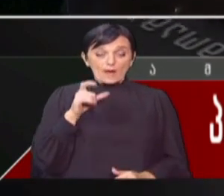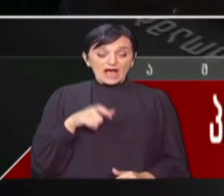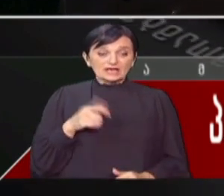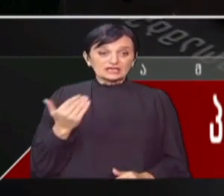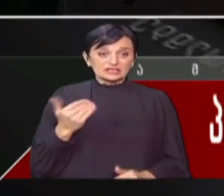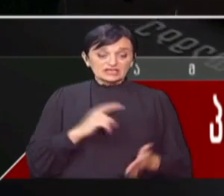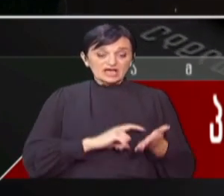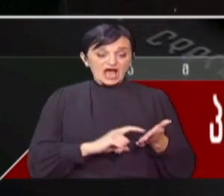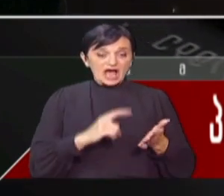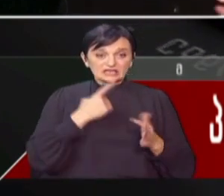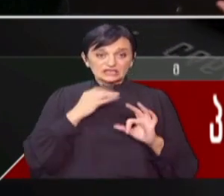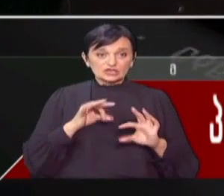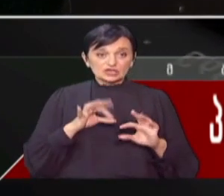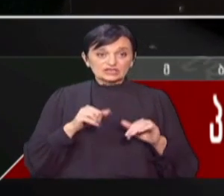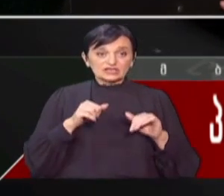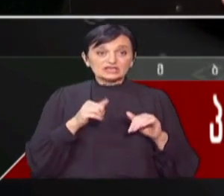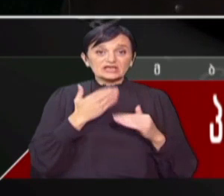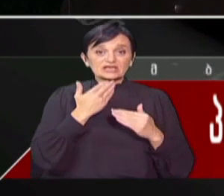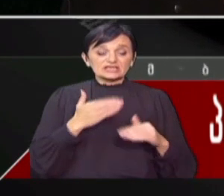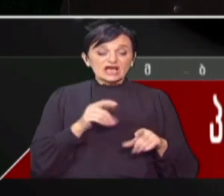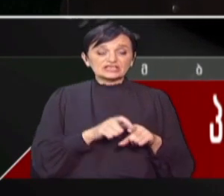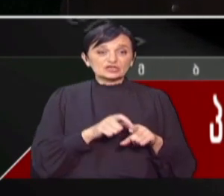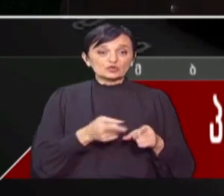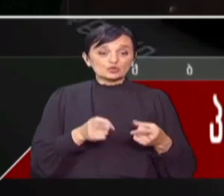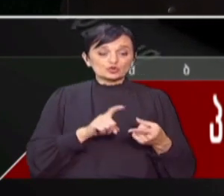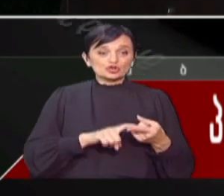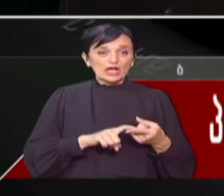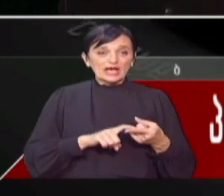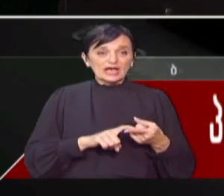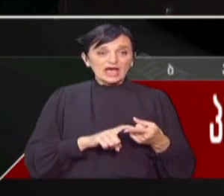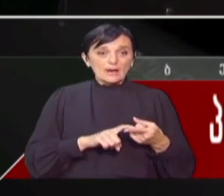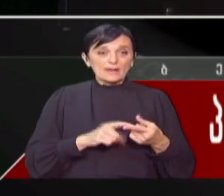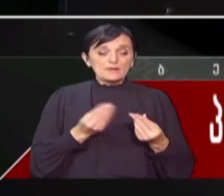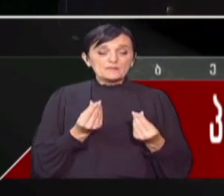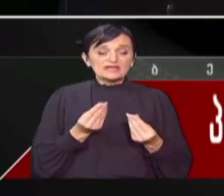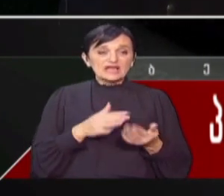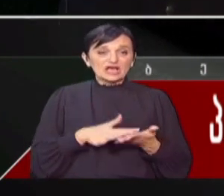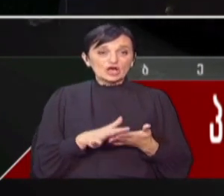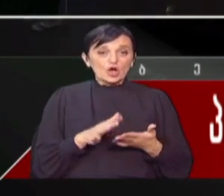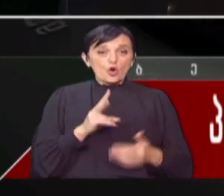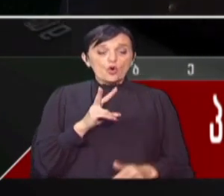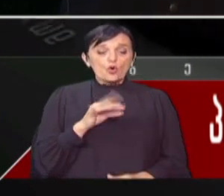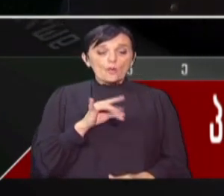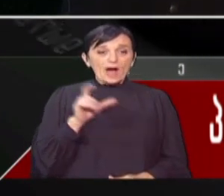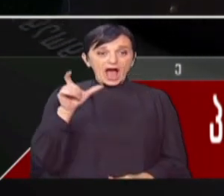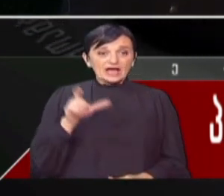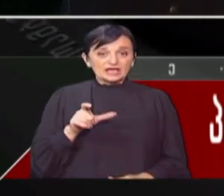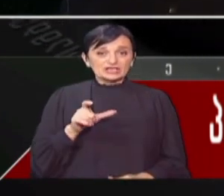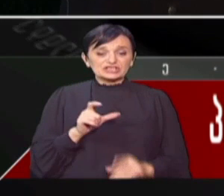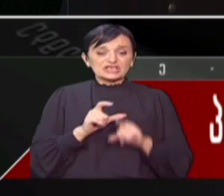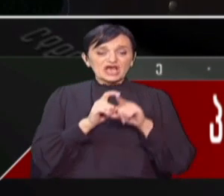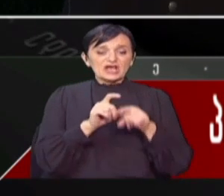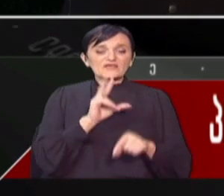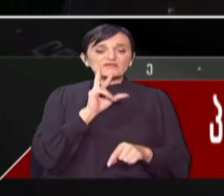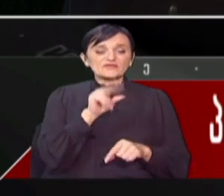მათ გაუსვა ხაზი დასკვნითი სიტყვის დროს, ეს შეეხება ფინანსების ხარჯვას. დღეს ირაკლი კობახიძემ რიტორიკული შეკითხვა